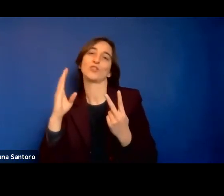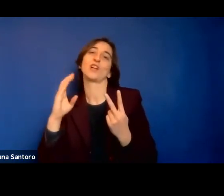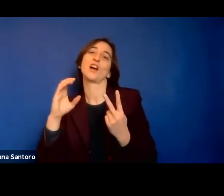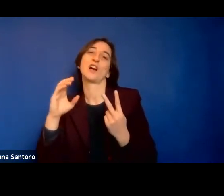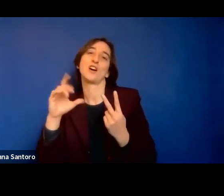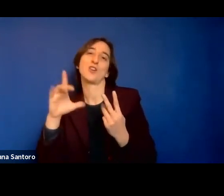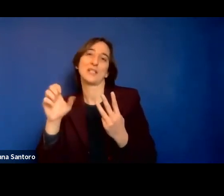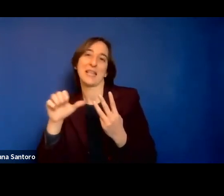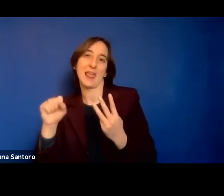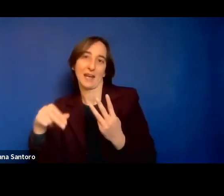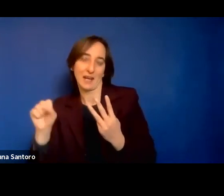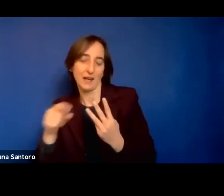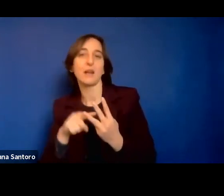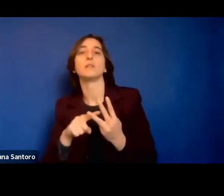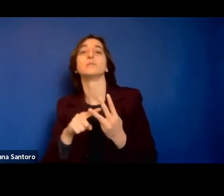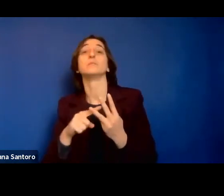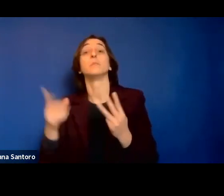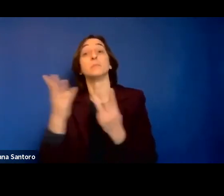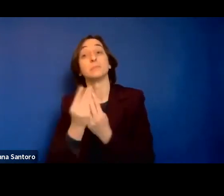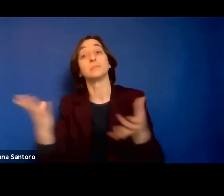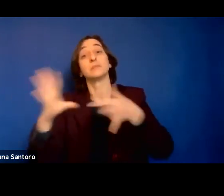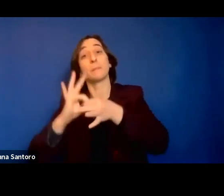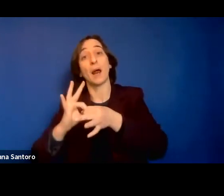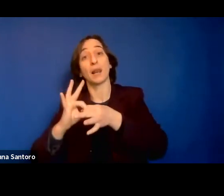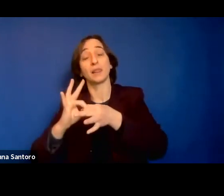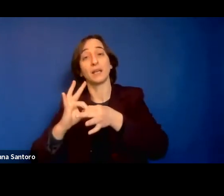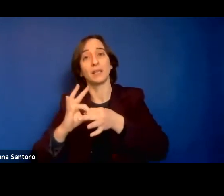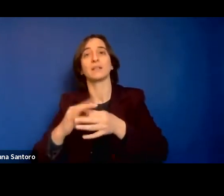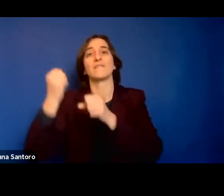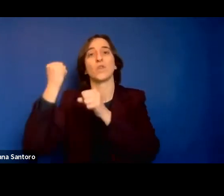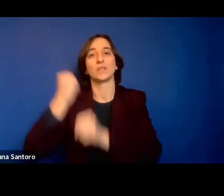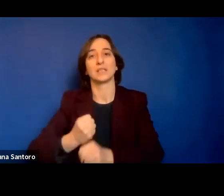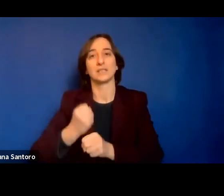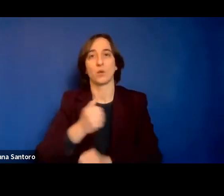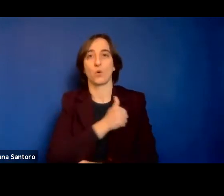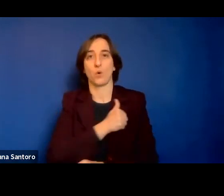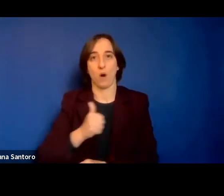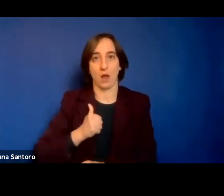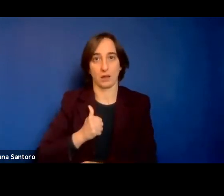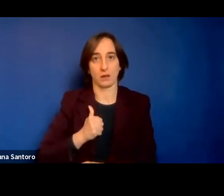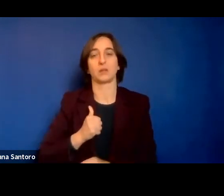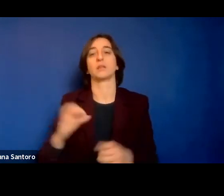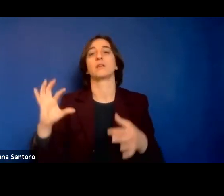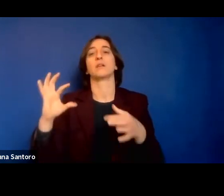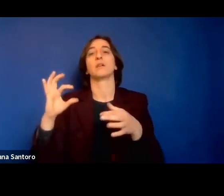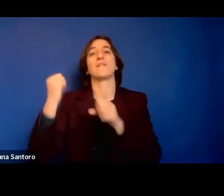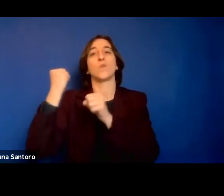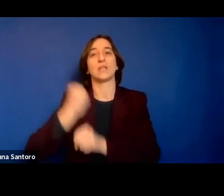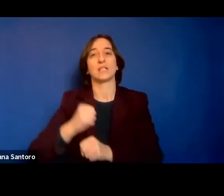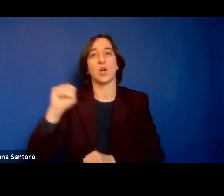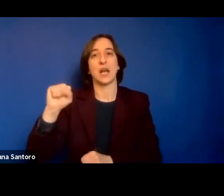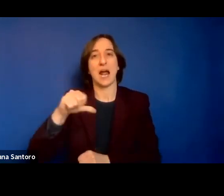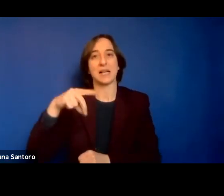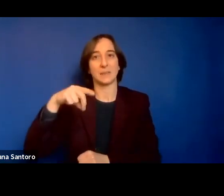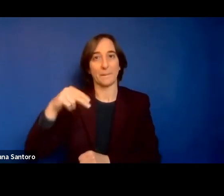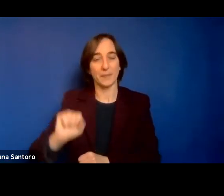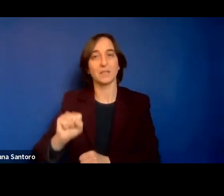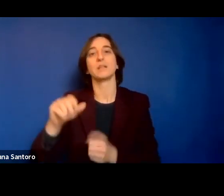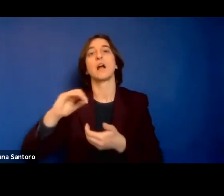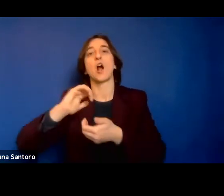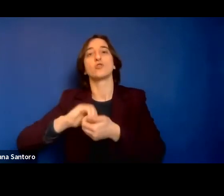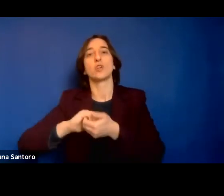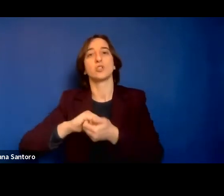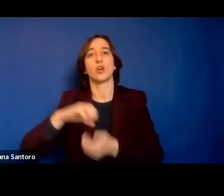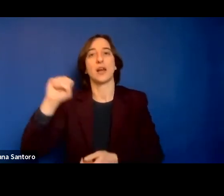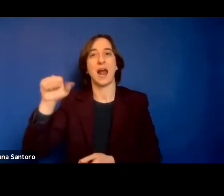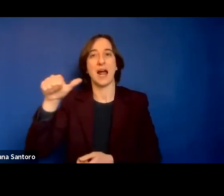che sono la Fondazione Gualandi, la Fondazione ASFI, Associazione ASI e Associazione